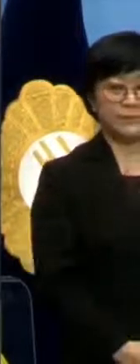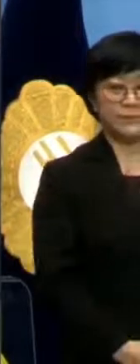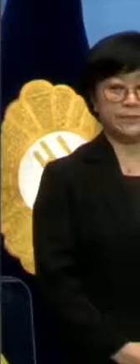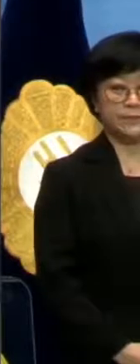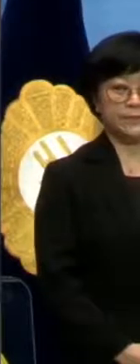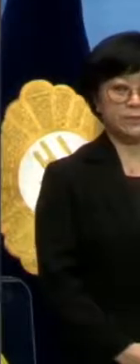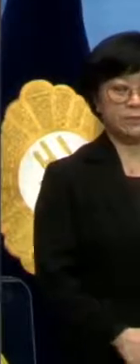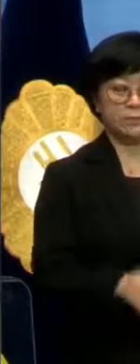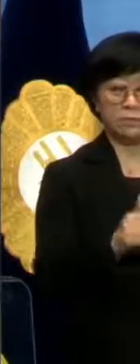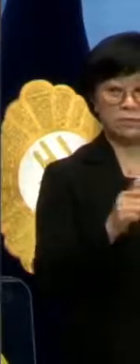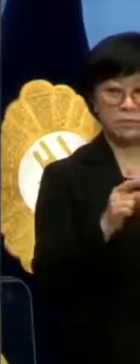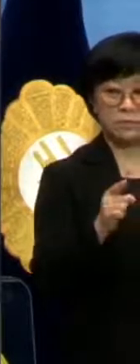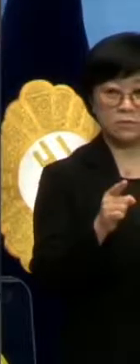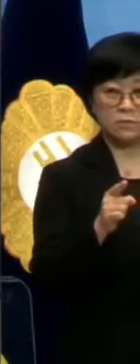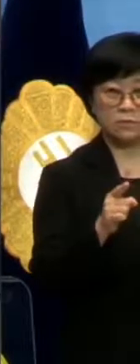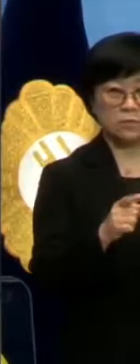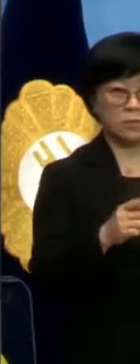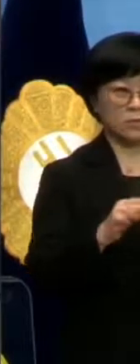뭐야 이